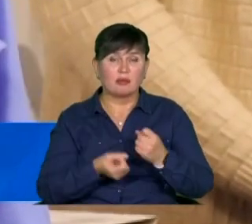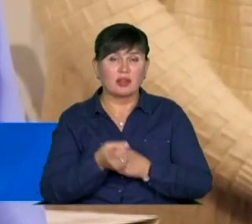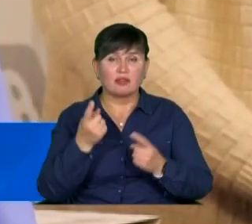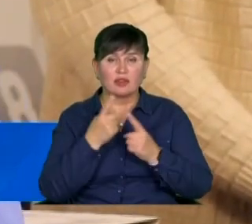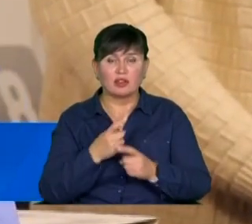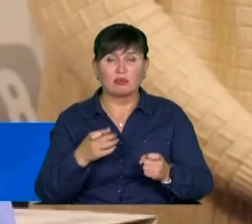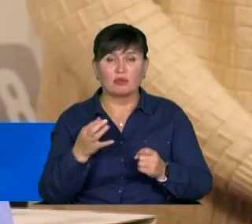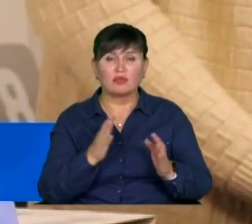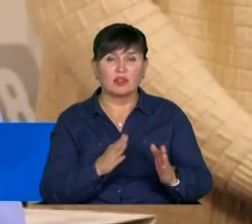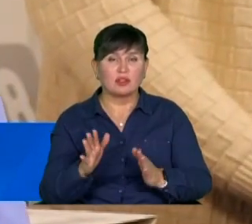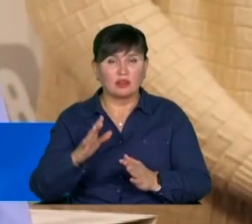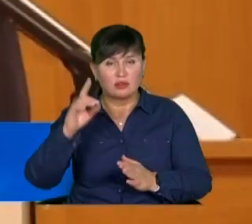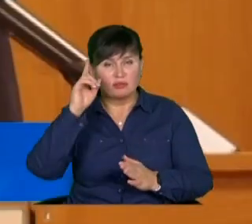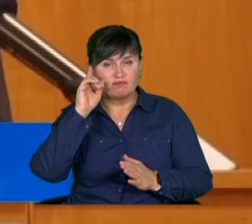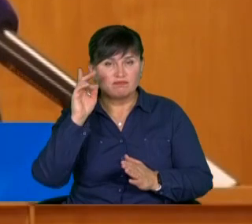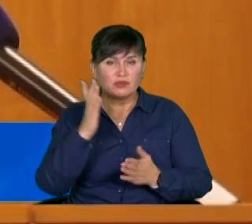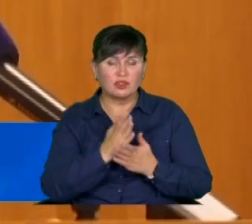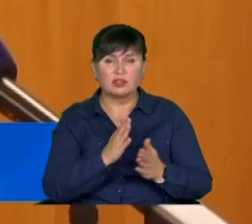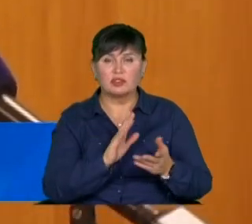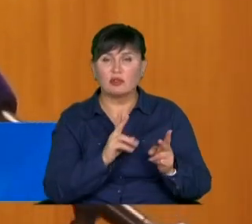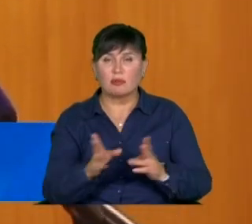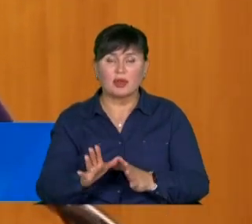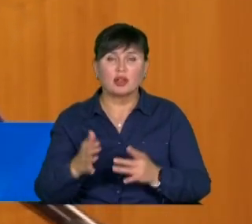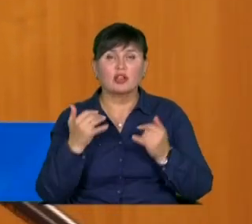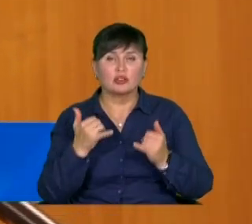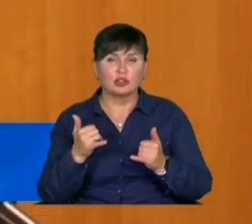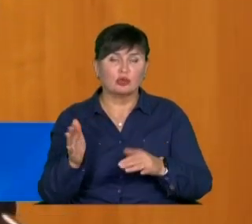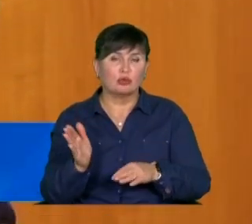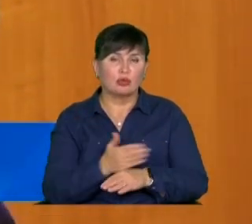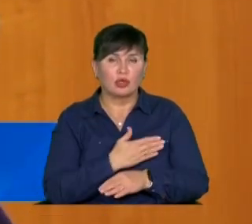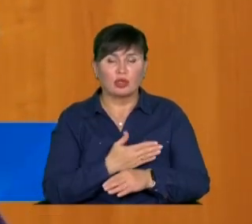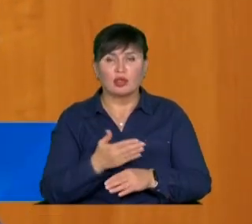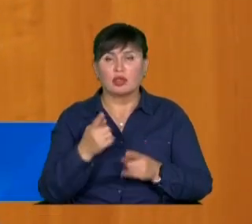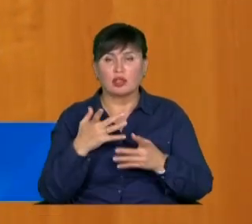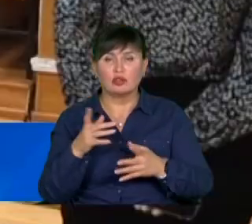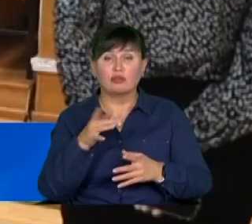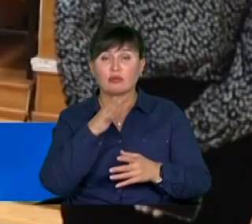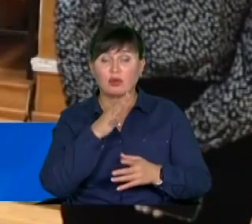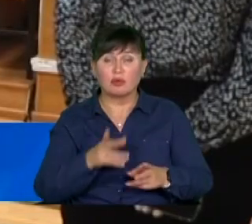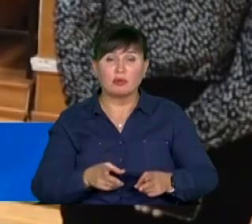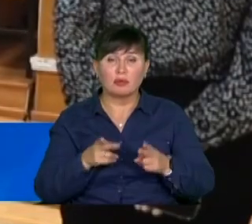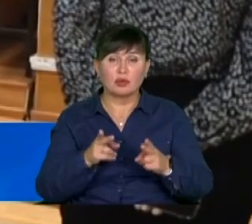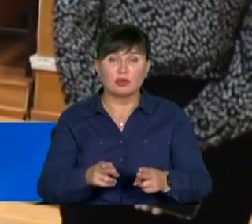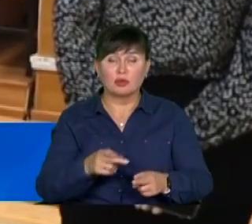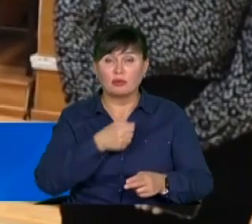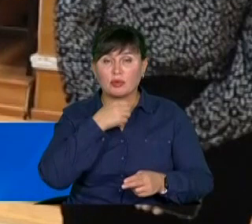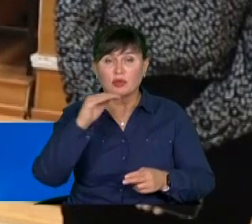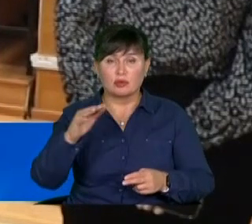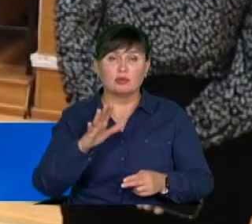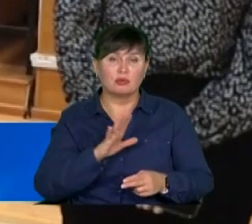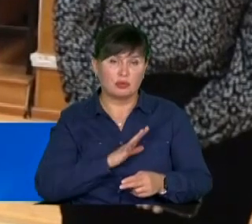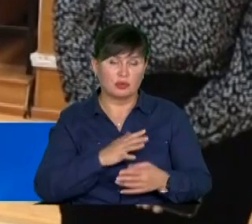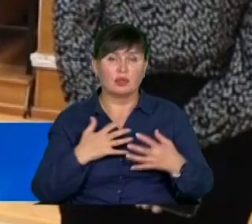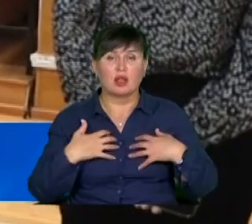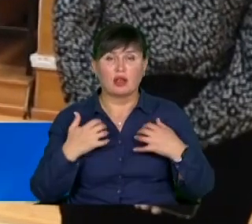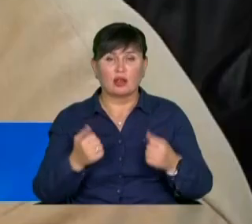о его нестабильном психическом состоянии. Однако сейчас ее опровергли. Доказано, что в момент совершения преступления подросток был вменяемым.